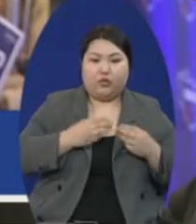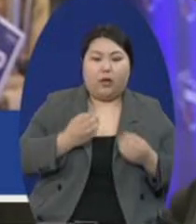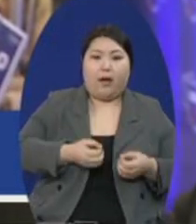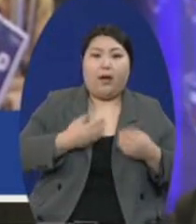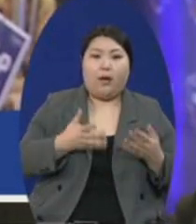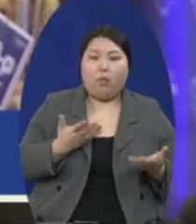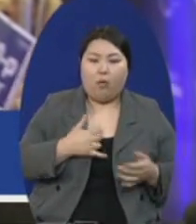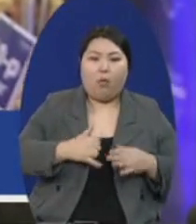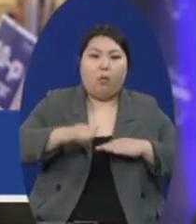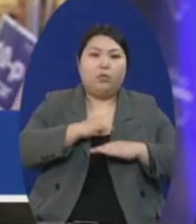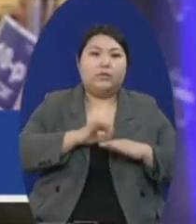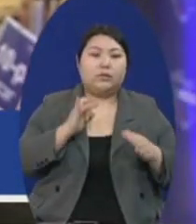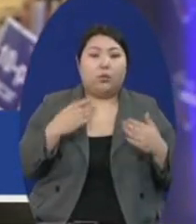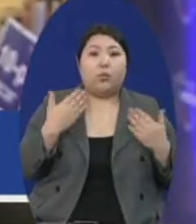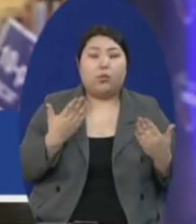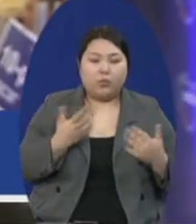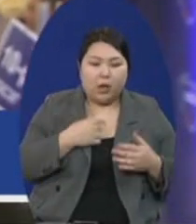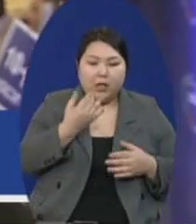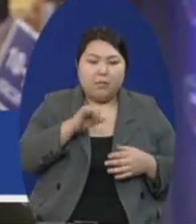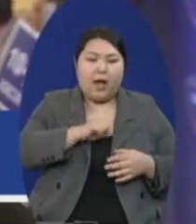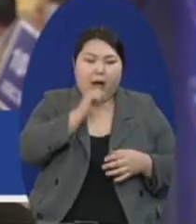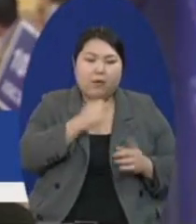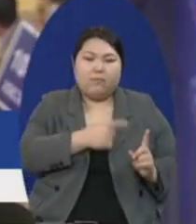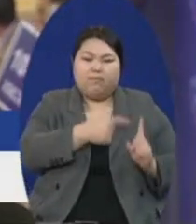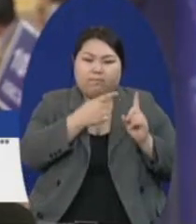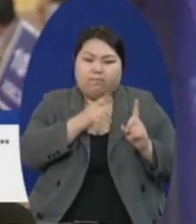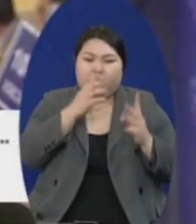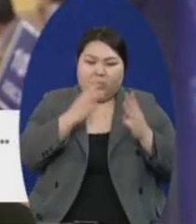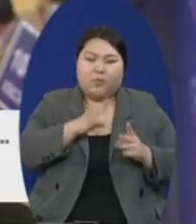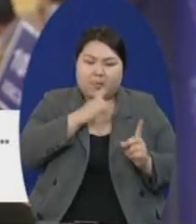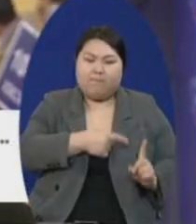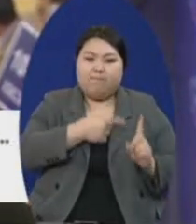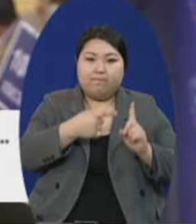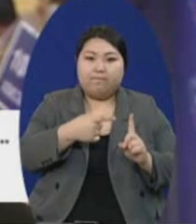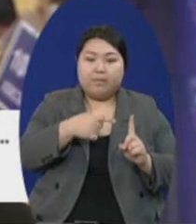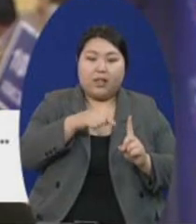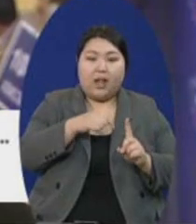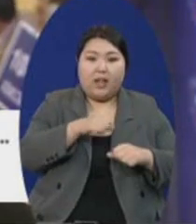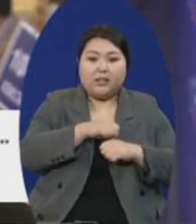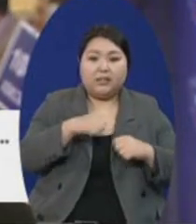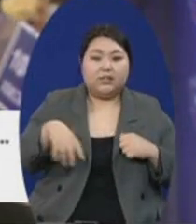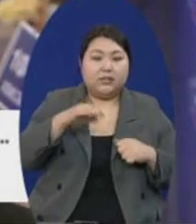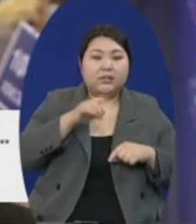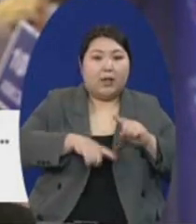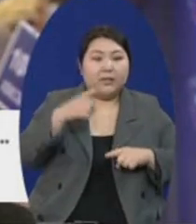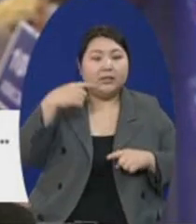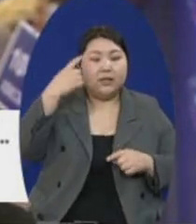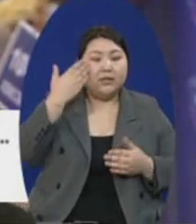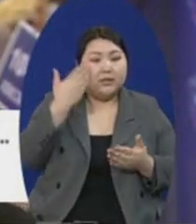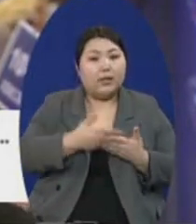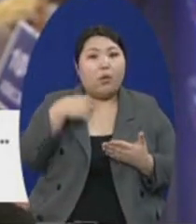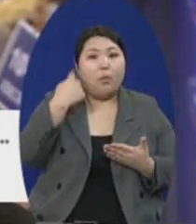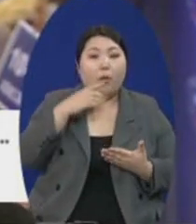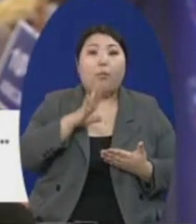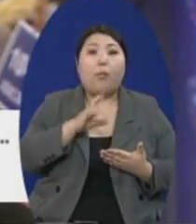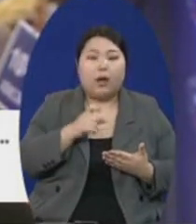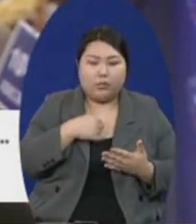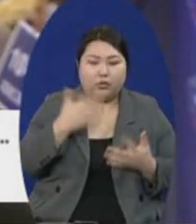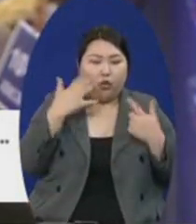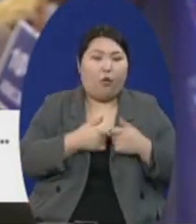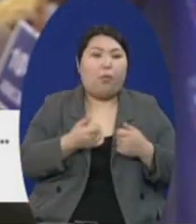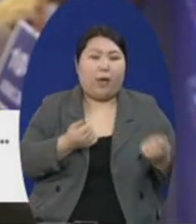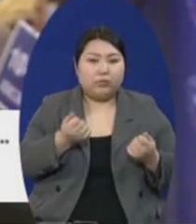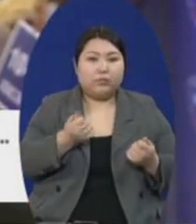хэрэгтэй. Улсын хурлд ийм асуулт чинь юм шиг юм аа. Энэ талаар ард иргэд ямар санал бай гэж зохион байгуулалт.